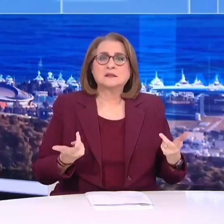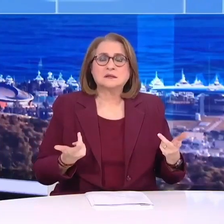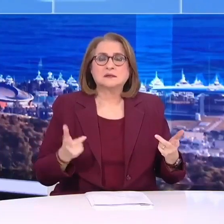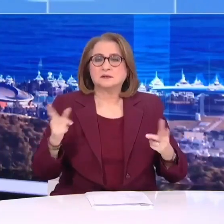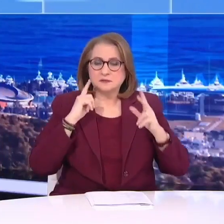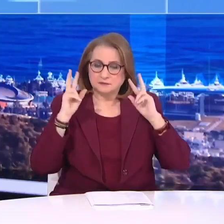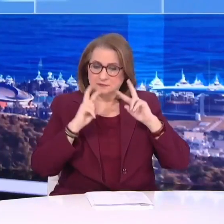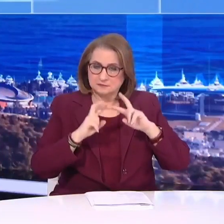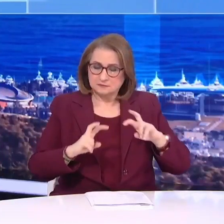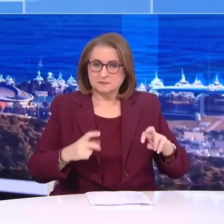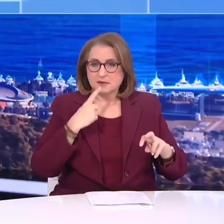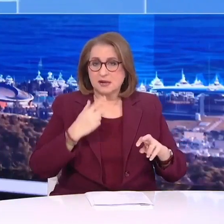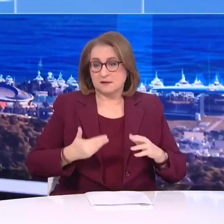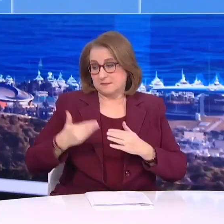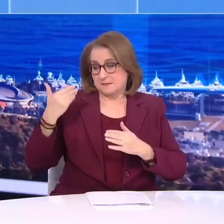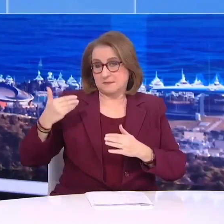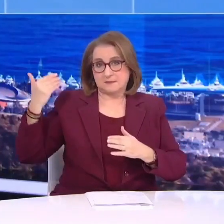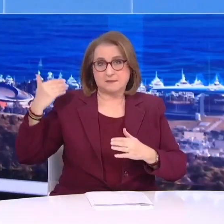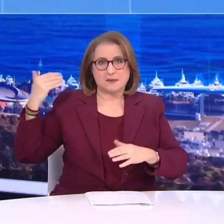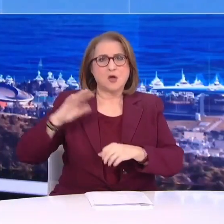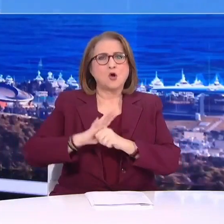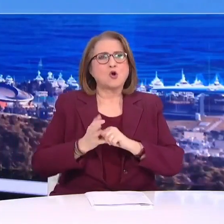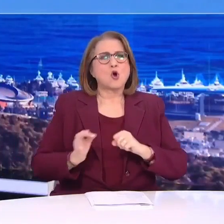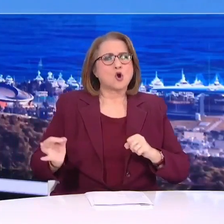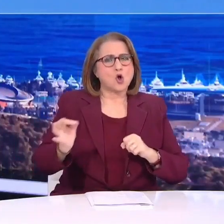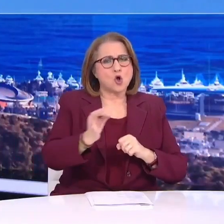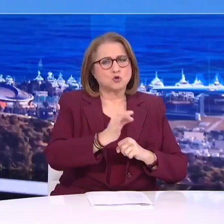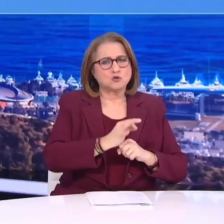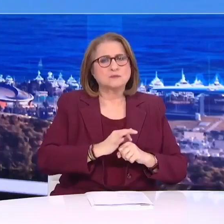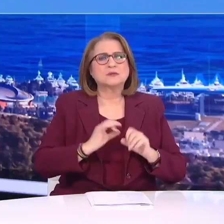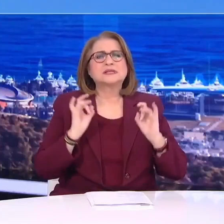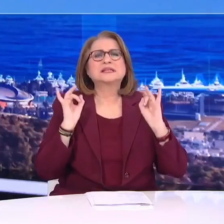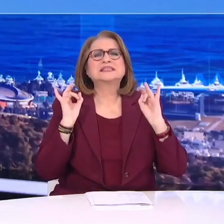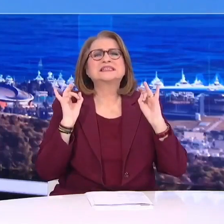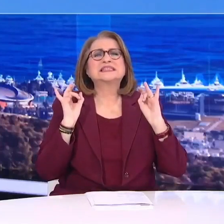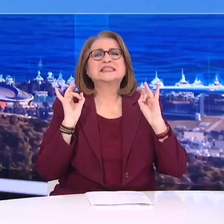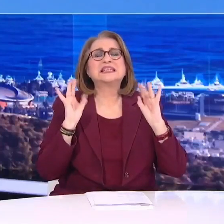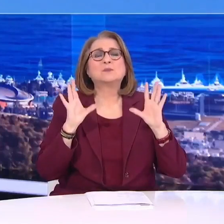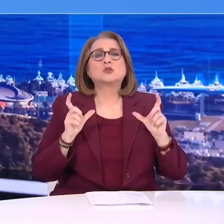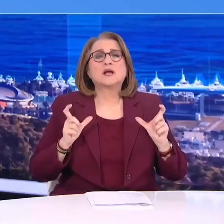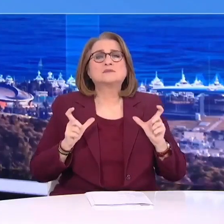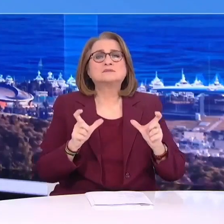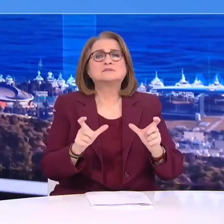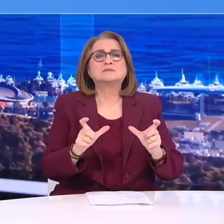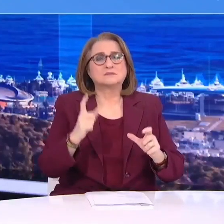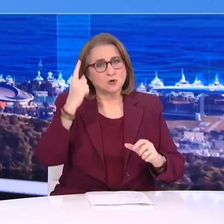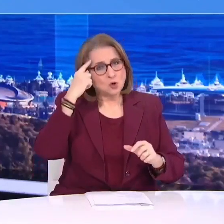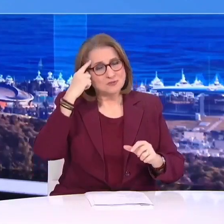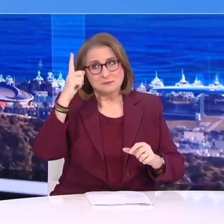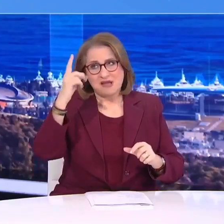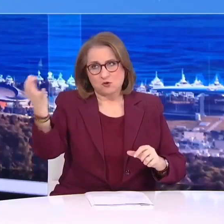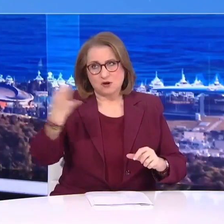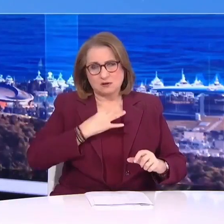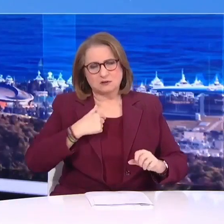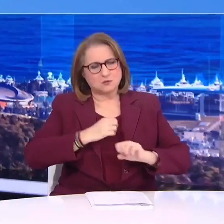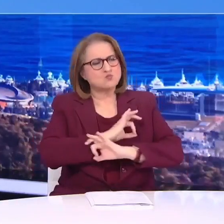Δηλαδή, ότι η προηγούμενη νόσηση από κορονοϊό δεν προσφέρει σχεδόν καμία προστασία έναντι επαναμόλυνσης από την παραλλαγή